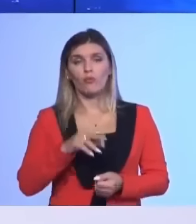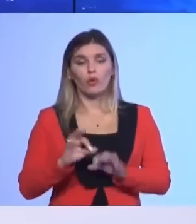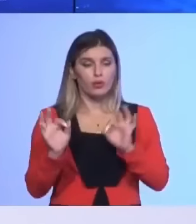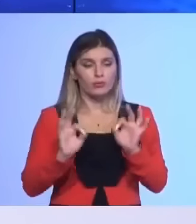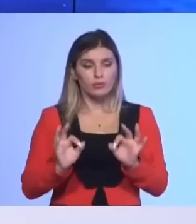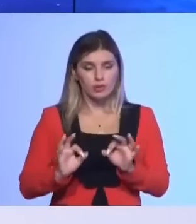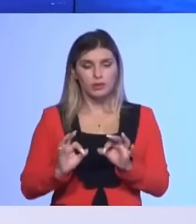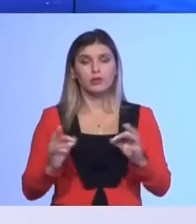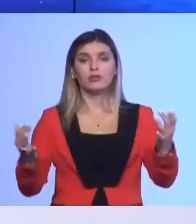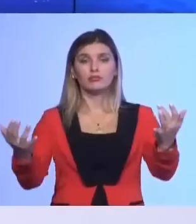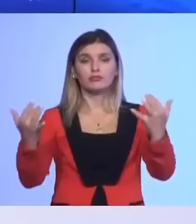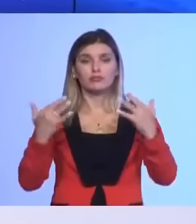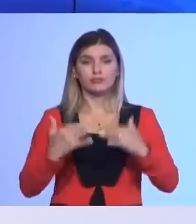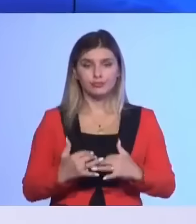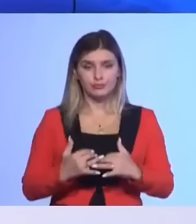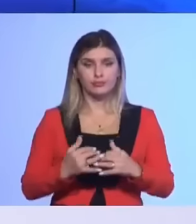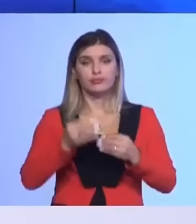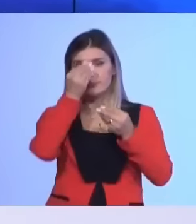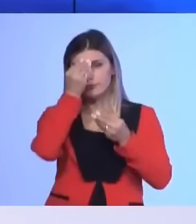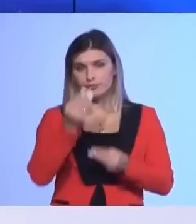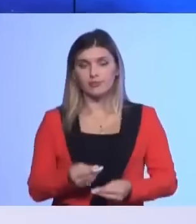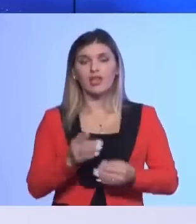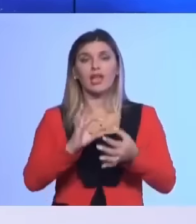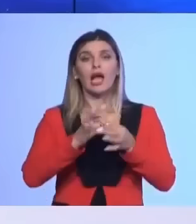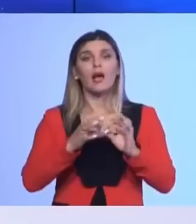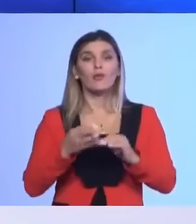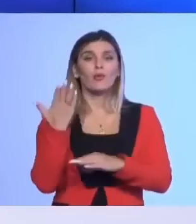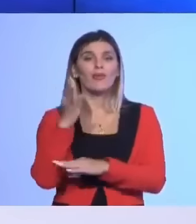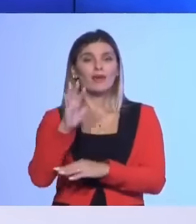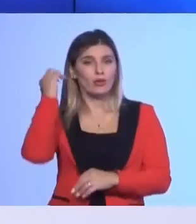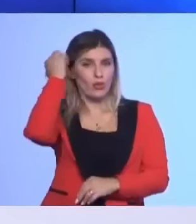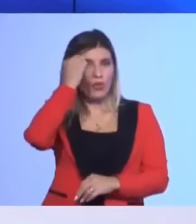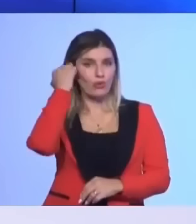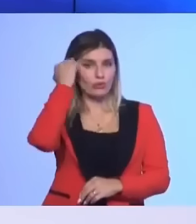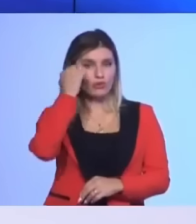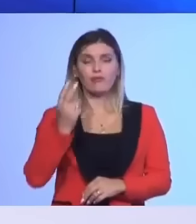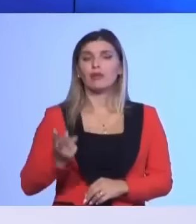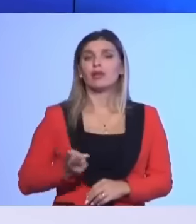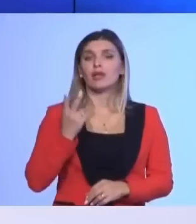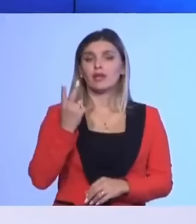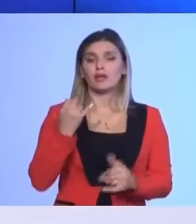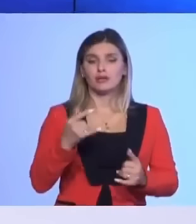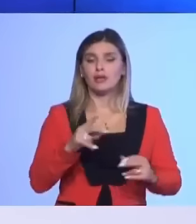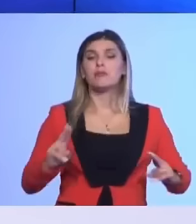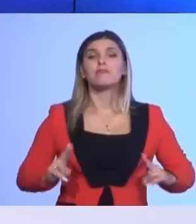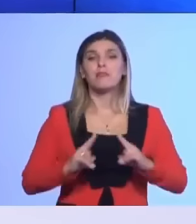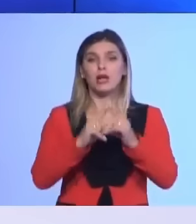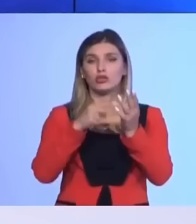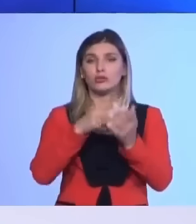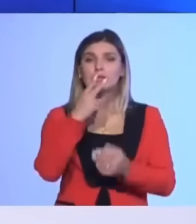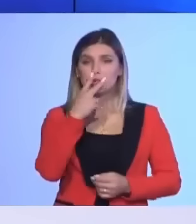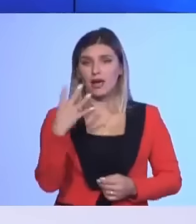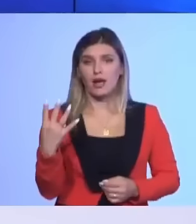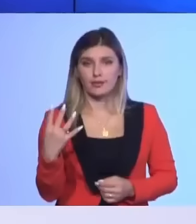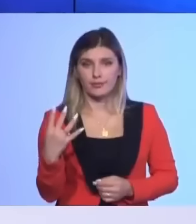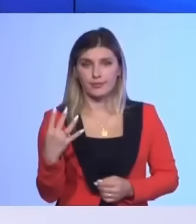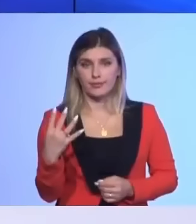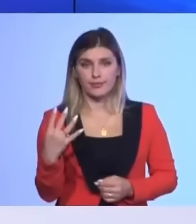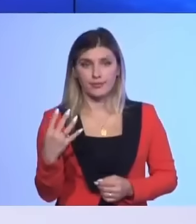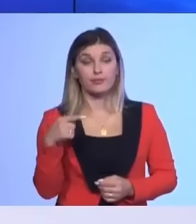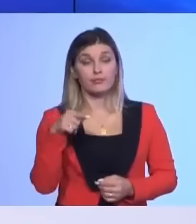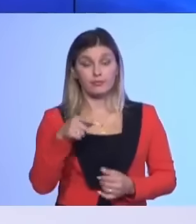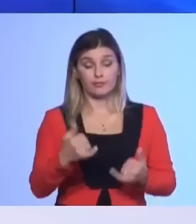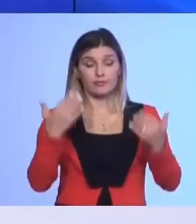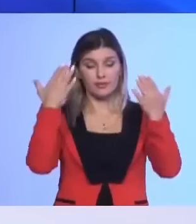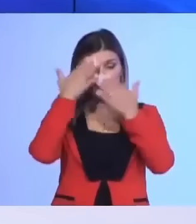të kampionëve dhe ekipit ton olimpik të cilët kanë përfaqësuar Kosovën me krenari në lojrat olimpike në Paris 2024. Kjo